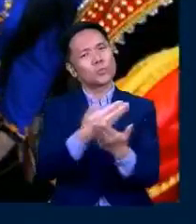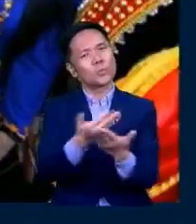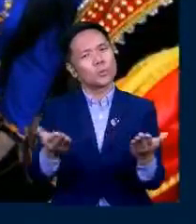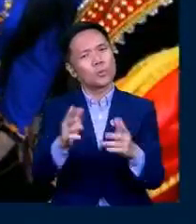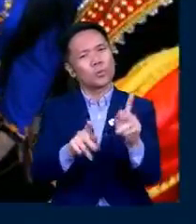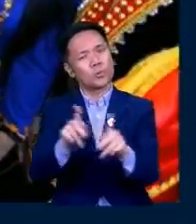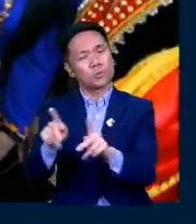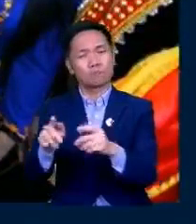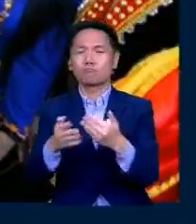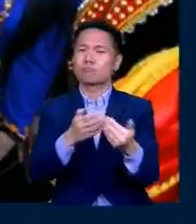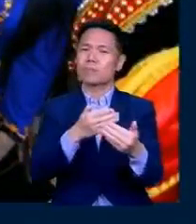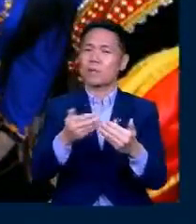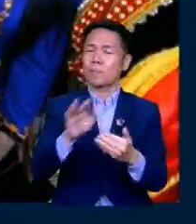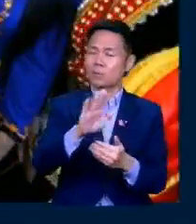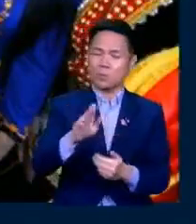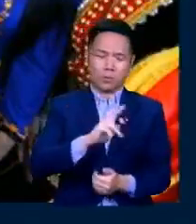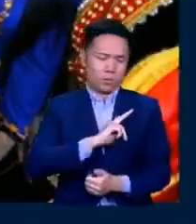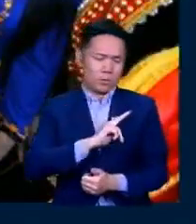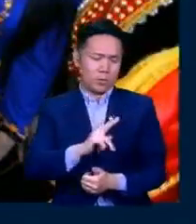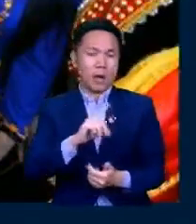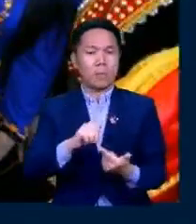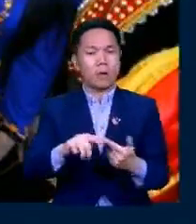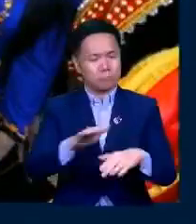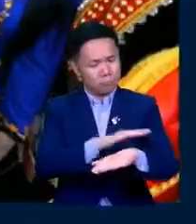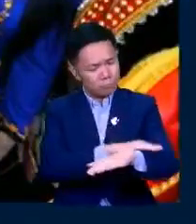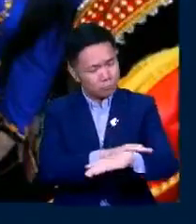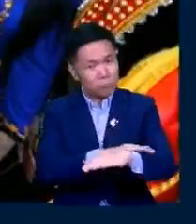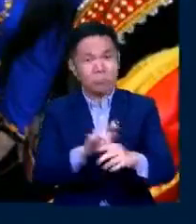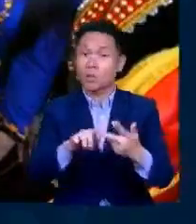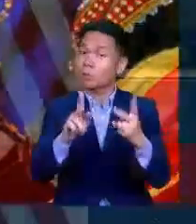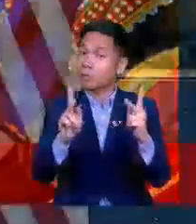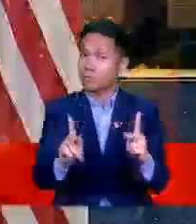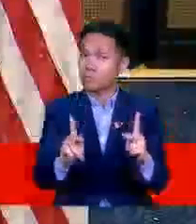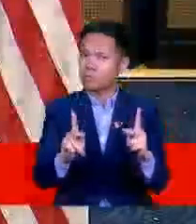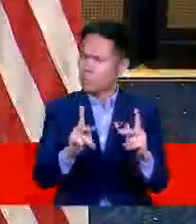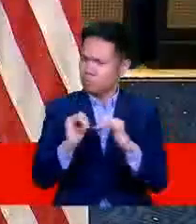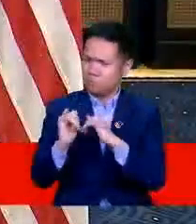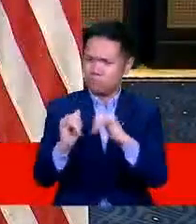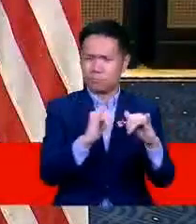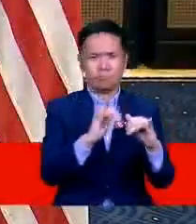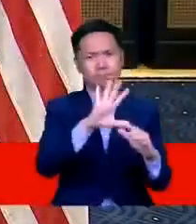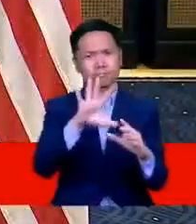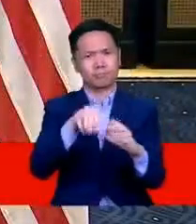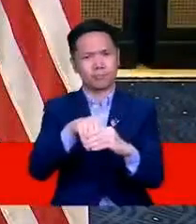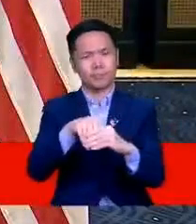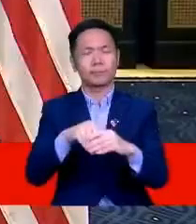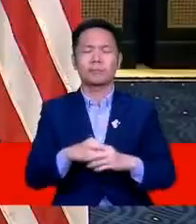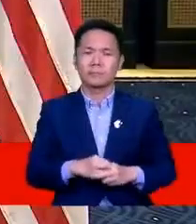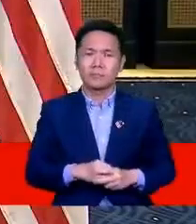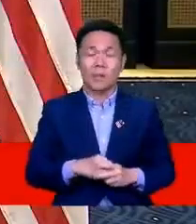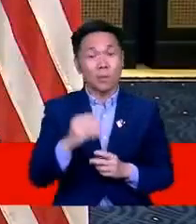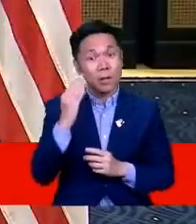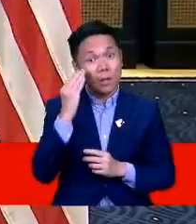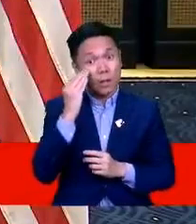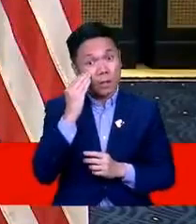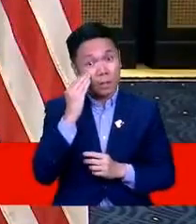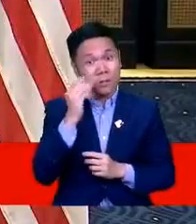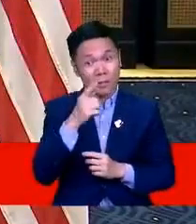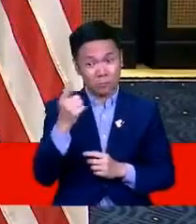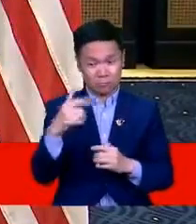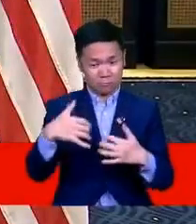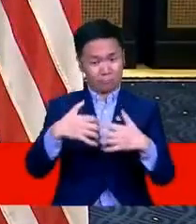berantas I sempat dan agama bangsa dan kau Hai gimana kita menyadari kewujudan